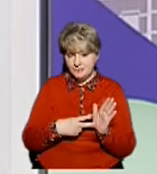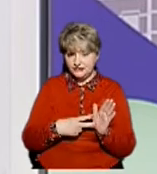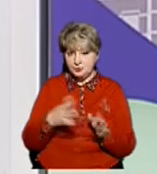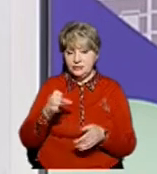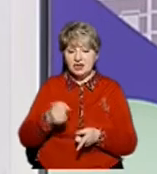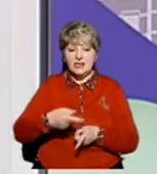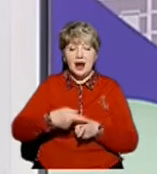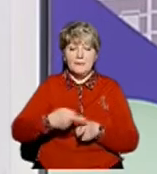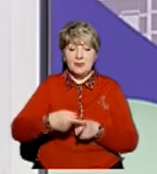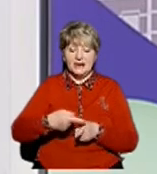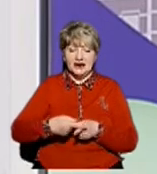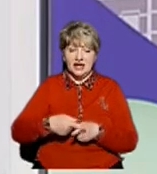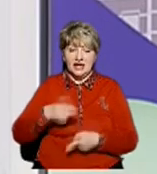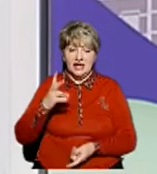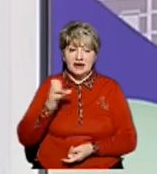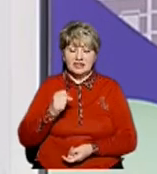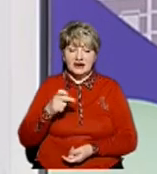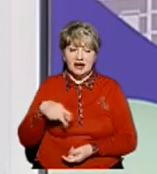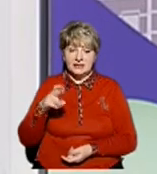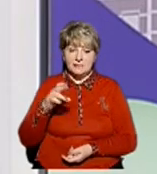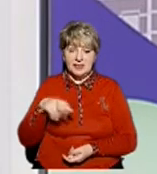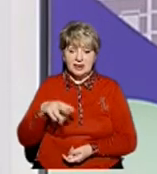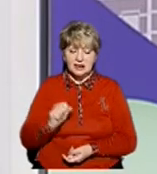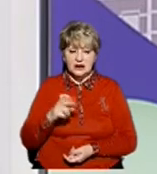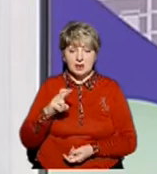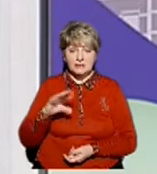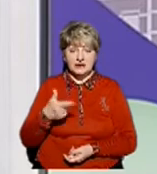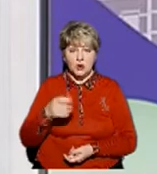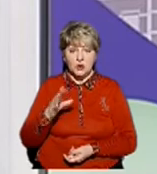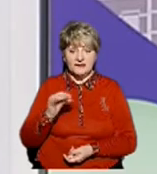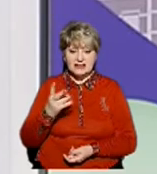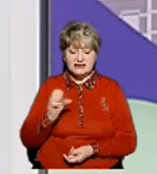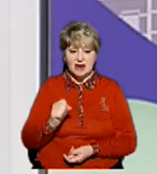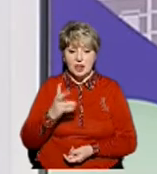на перехресті Надпільної і Благовісної знаходиться, на базі